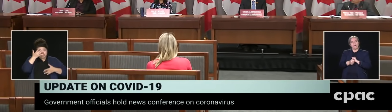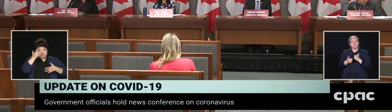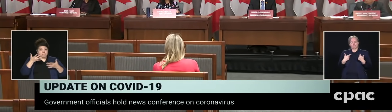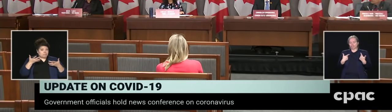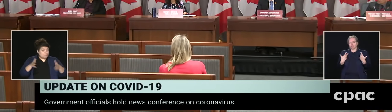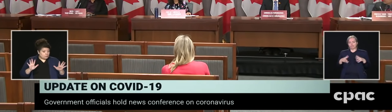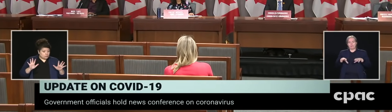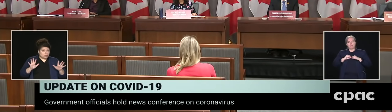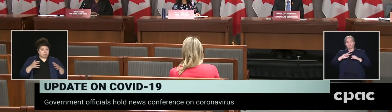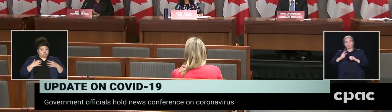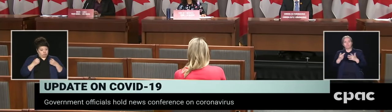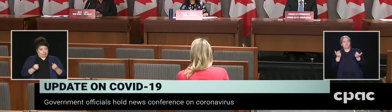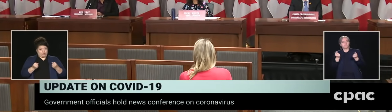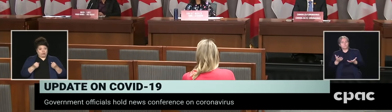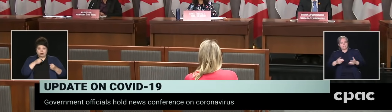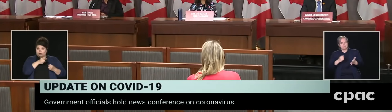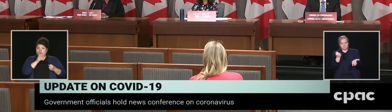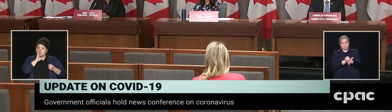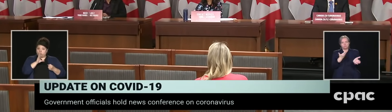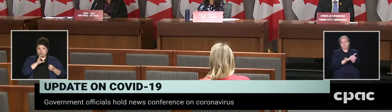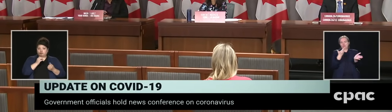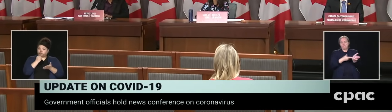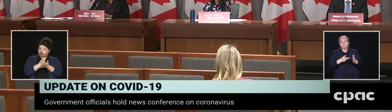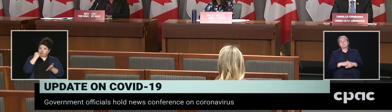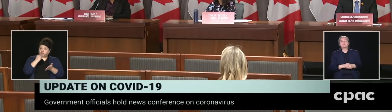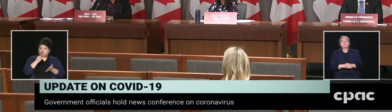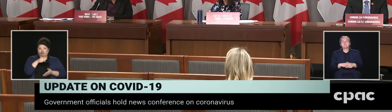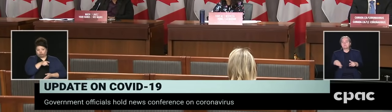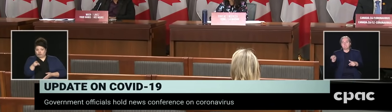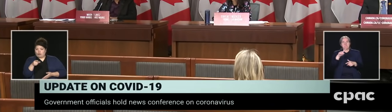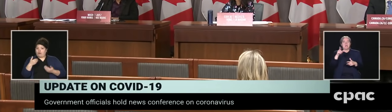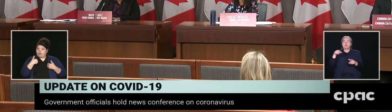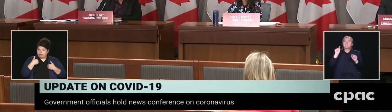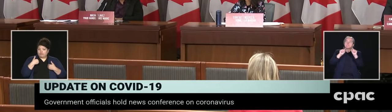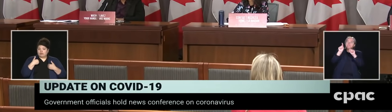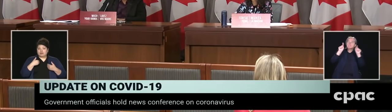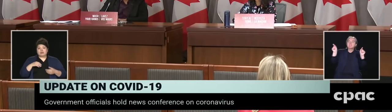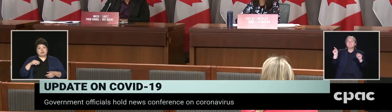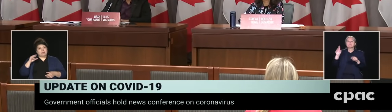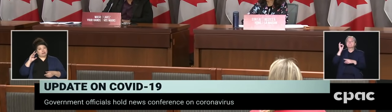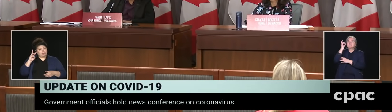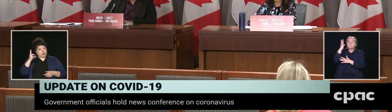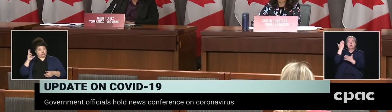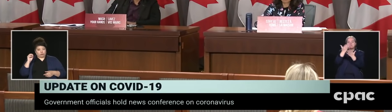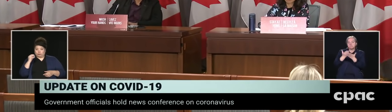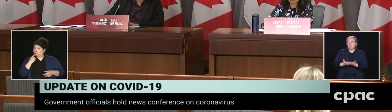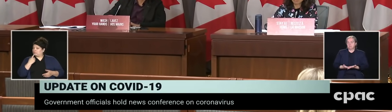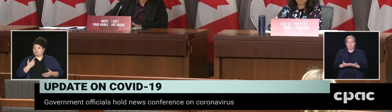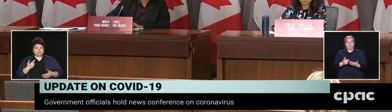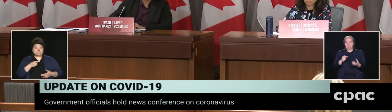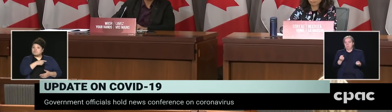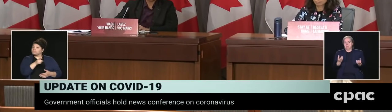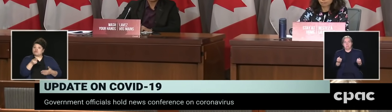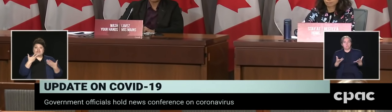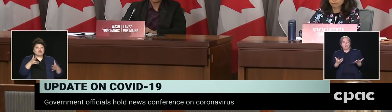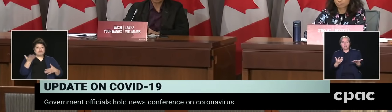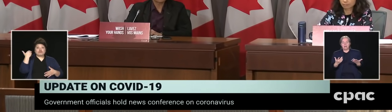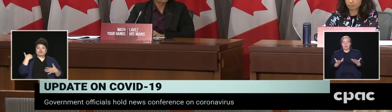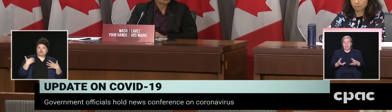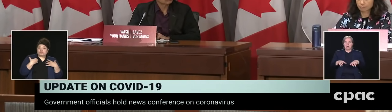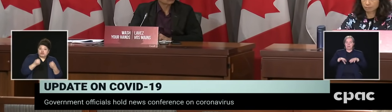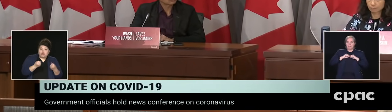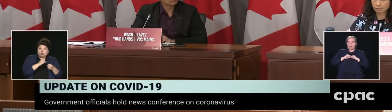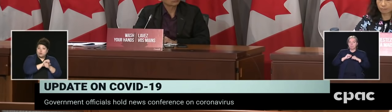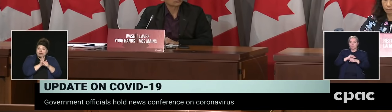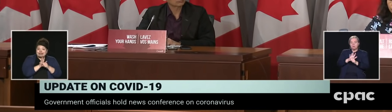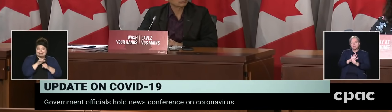que les personnes qui ont contracté la COVID-19 sont immunisées. Donc, je me demandais quelle est votre position là-dessus. Est-ce qu'il faudrait quand même